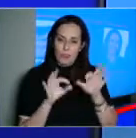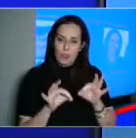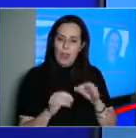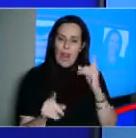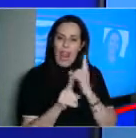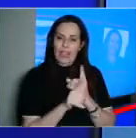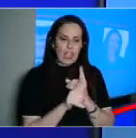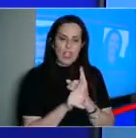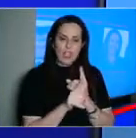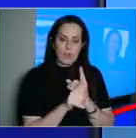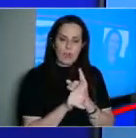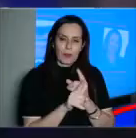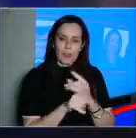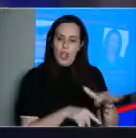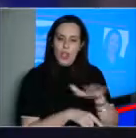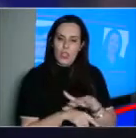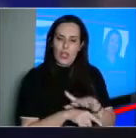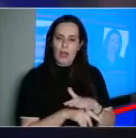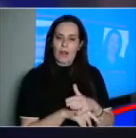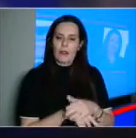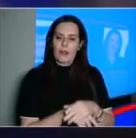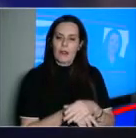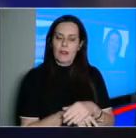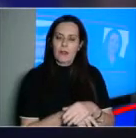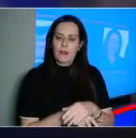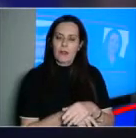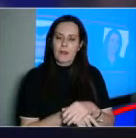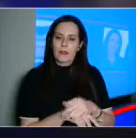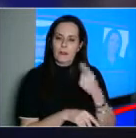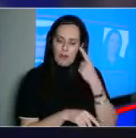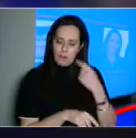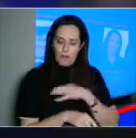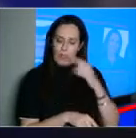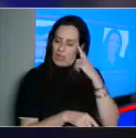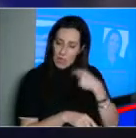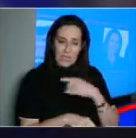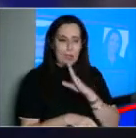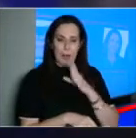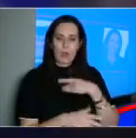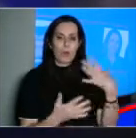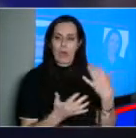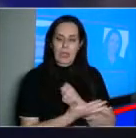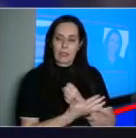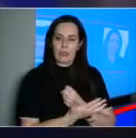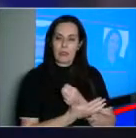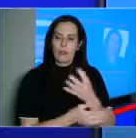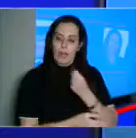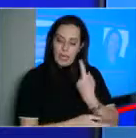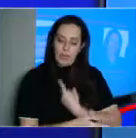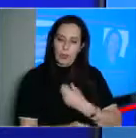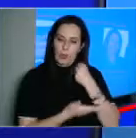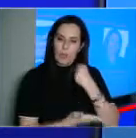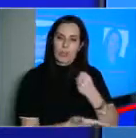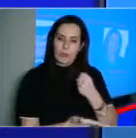ולאפשרות בעצם להנגיש את השטח ואת המנגנונים. בעיניי זה בעייתי, אנחנו לא מצליחות לקחת לעצמנו